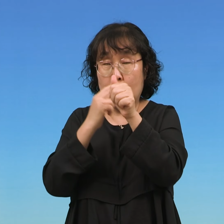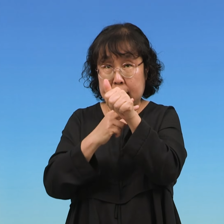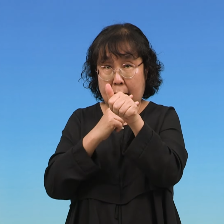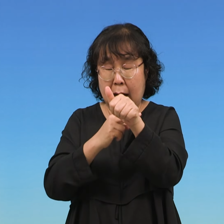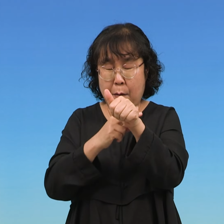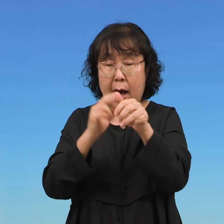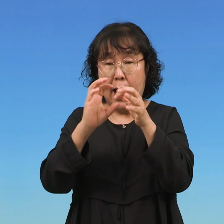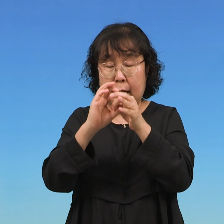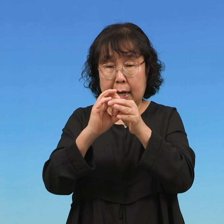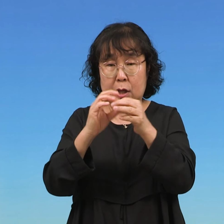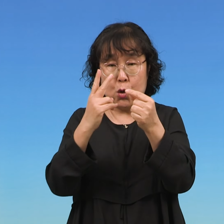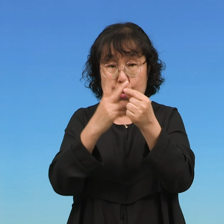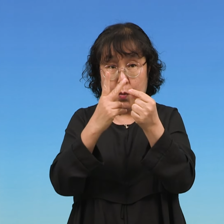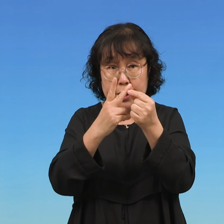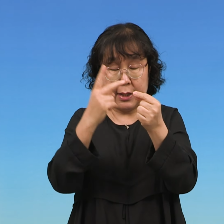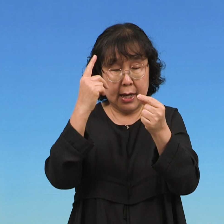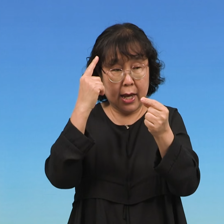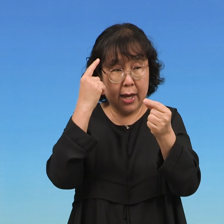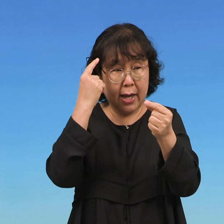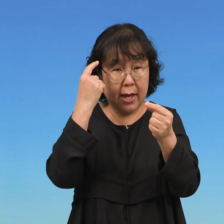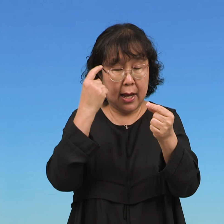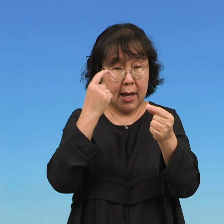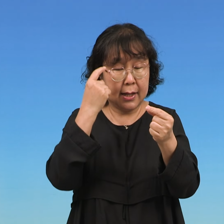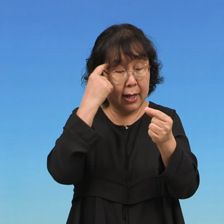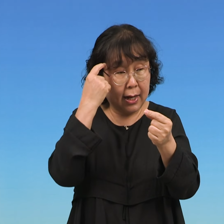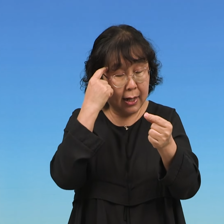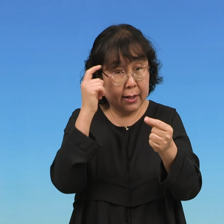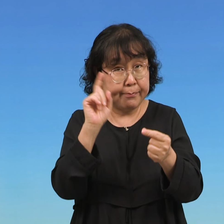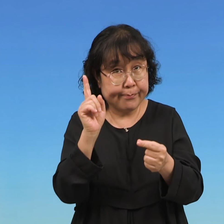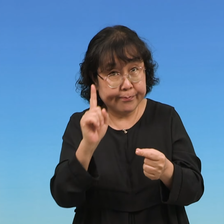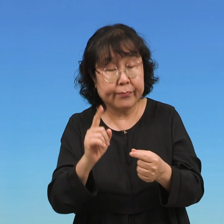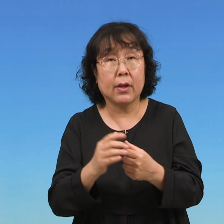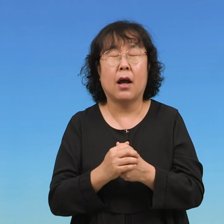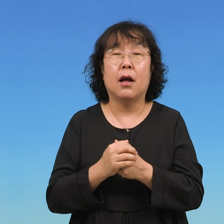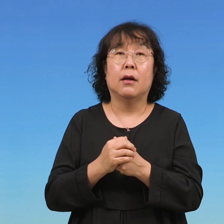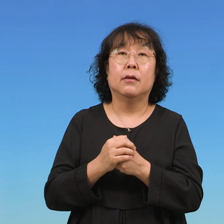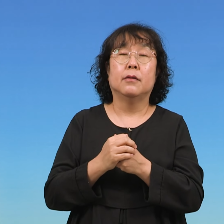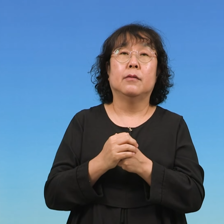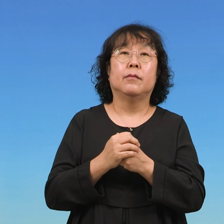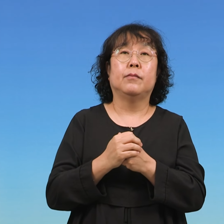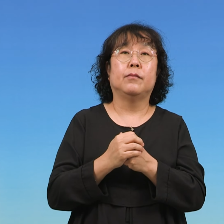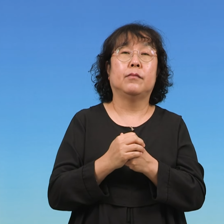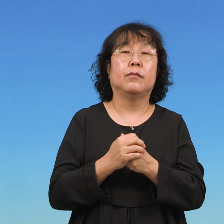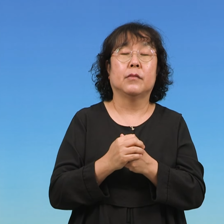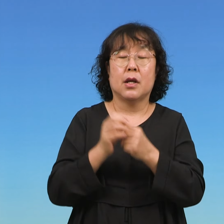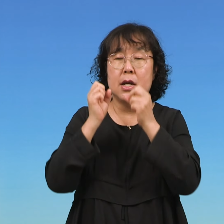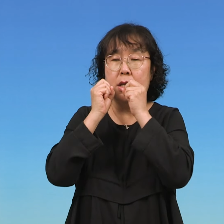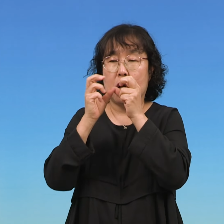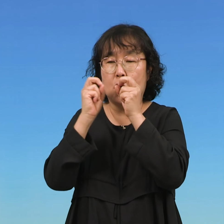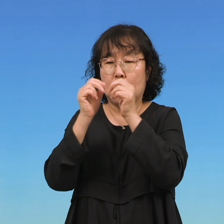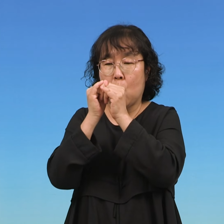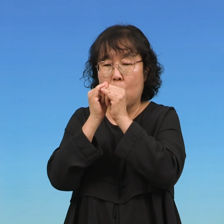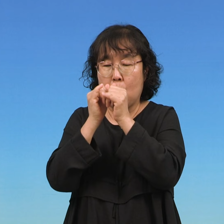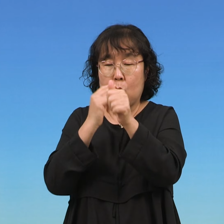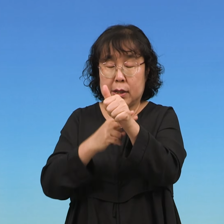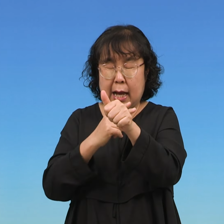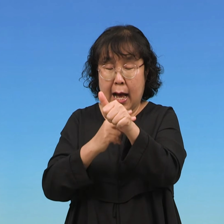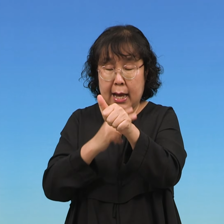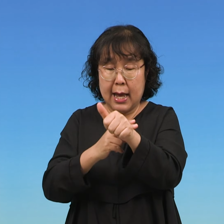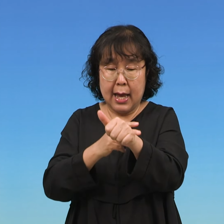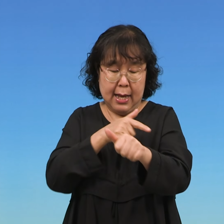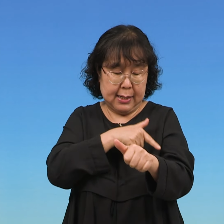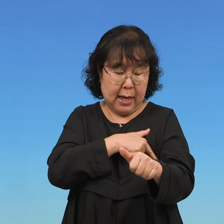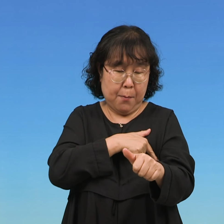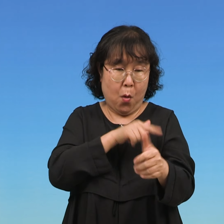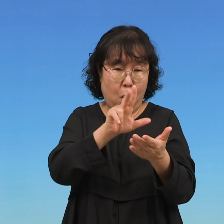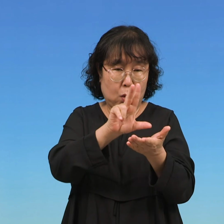선교사와 관련해서 또 하나 주목하는게 뭐냐면은 아까 여러분 그 호스트 선교사의 삶을